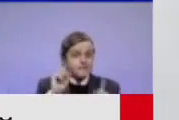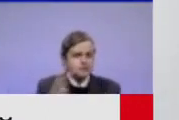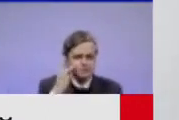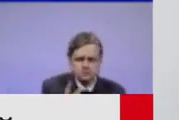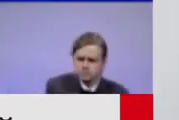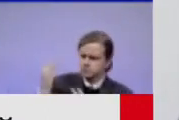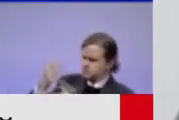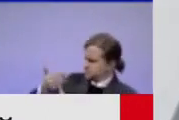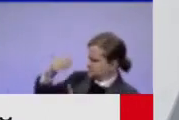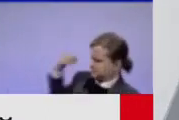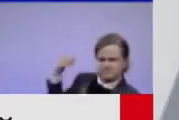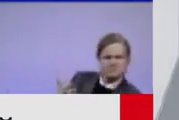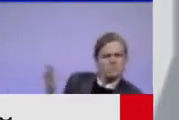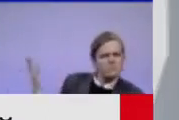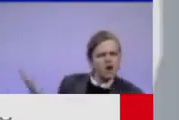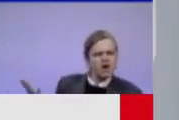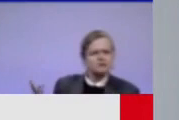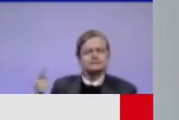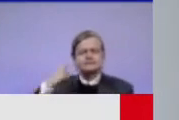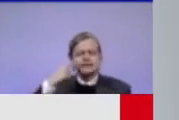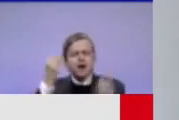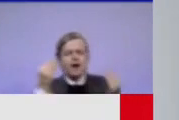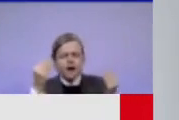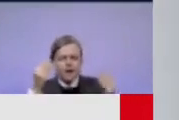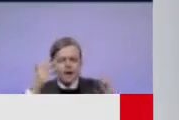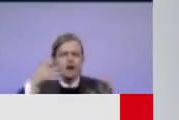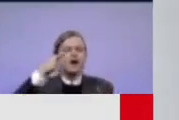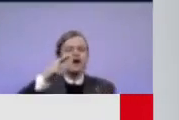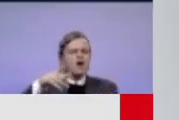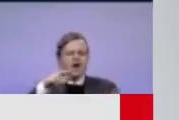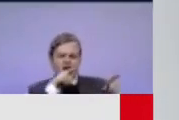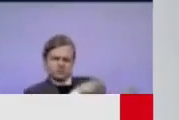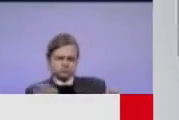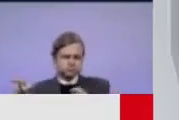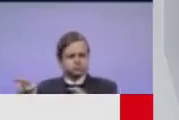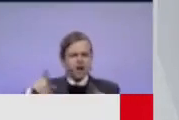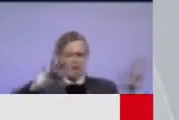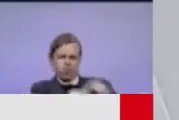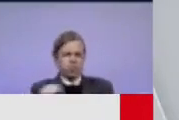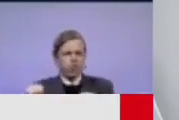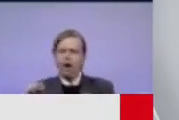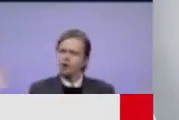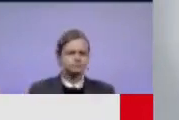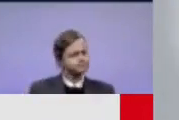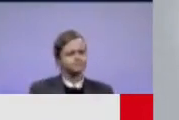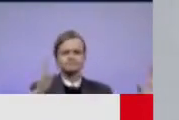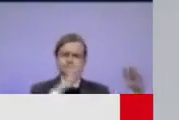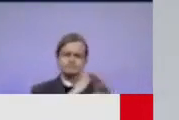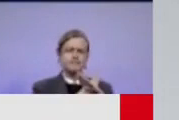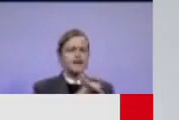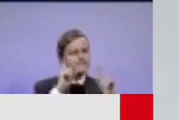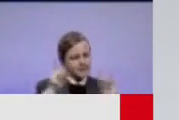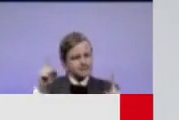devenim constructivi. Oamenii nu mai doresc circ politic, vor rezolvarea problemelor care devin